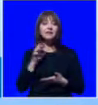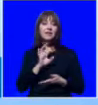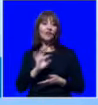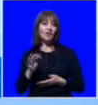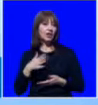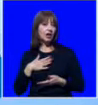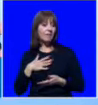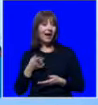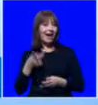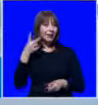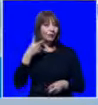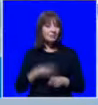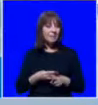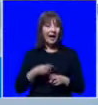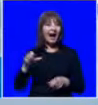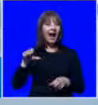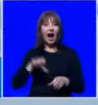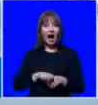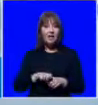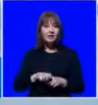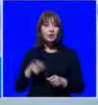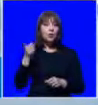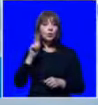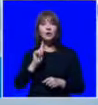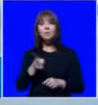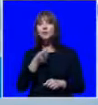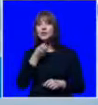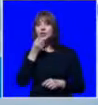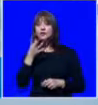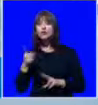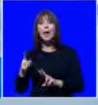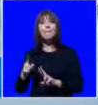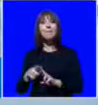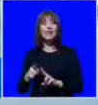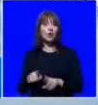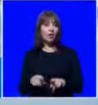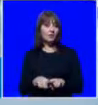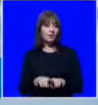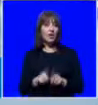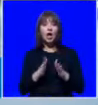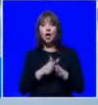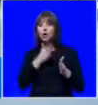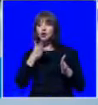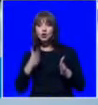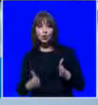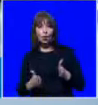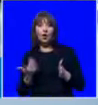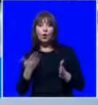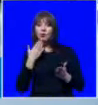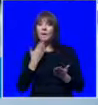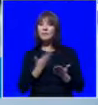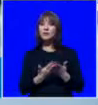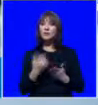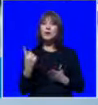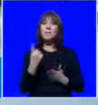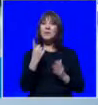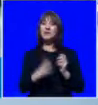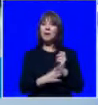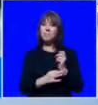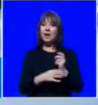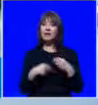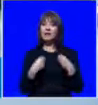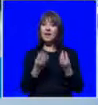Както ни спряха газа, утре може да стане нещо с петрол. Срока, който е предложен към 1 март, дава възможност